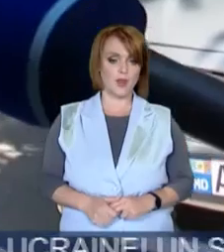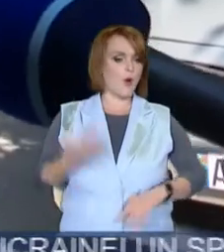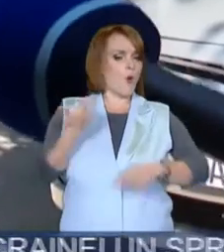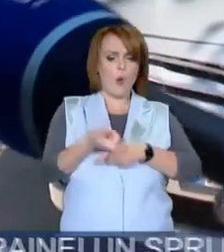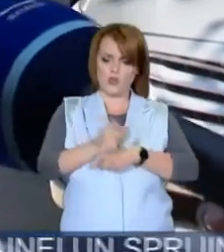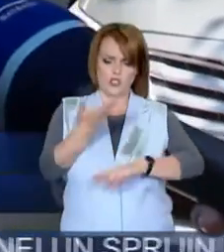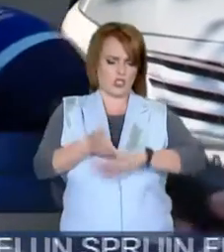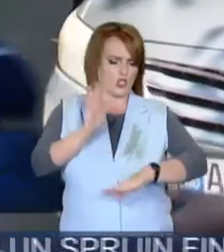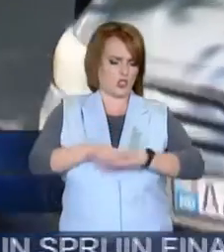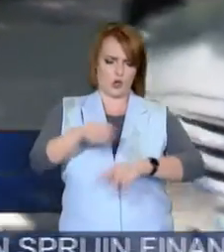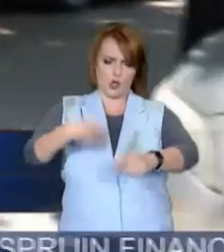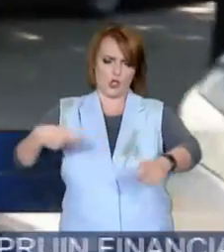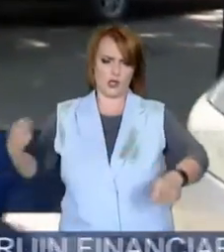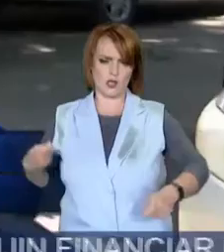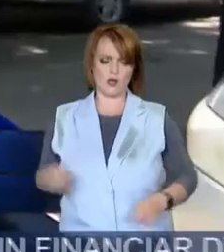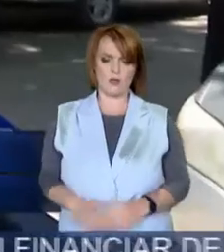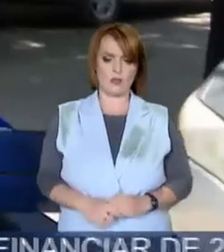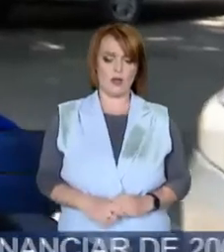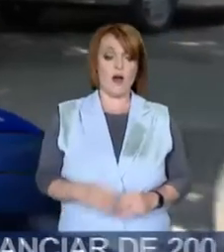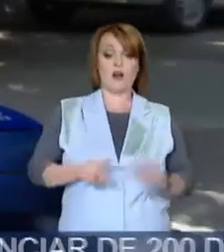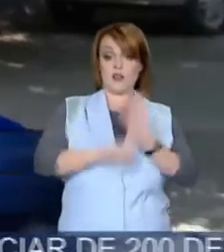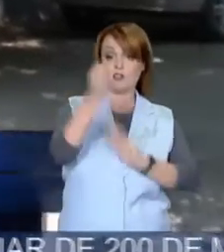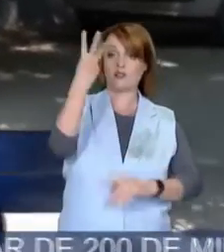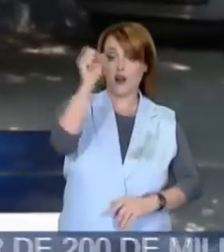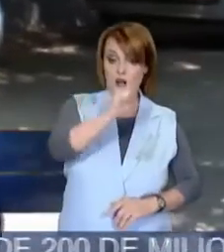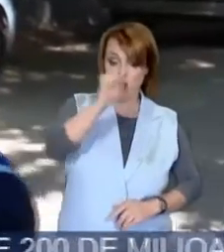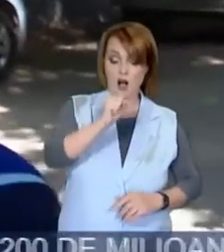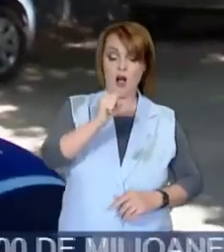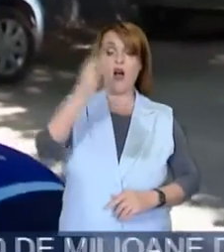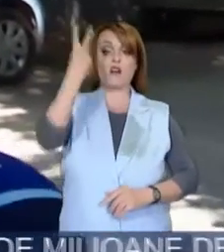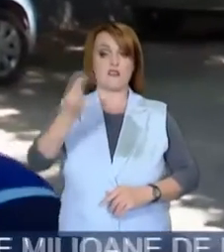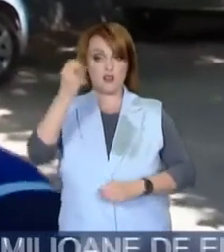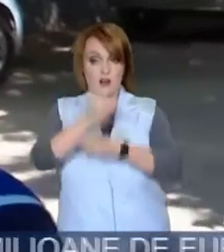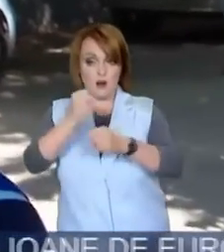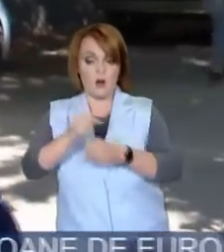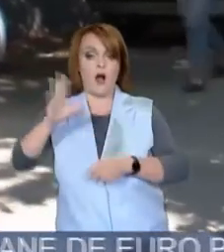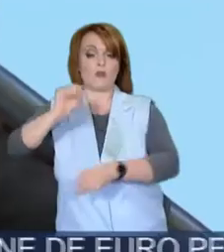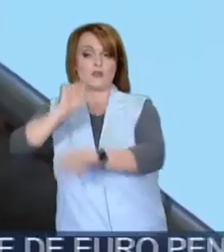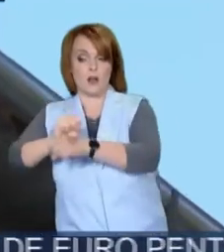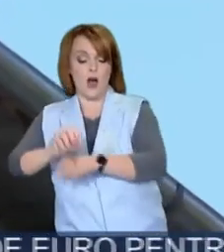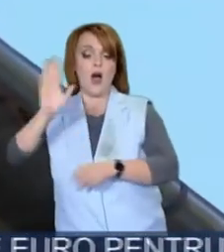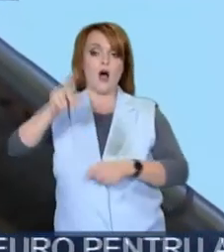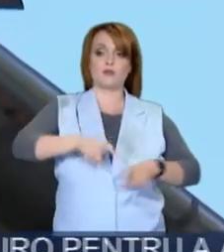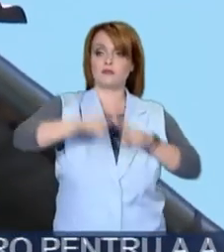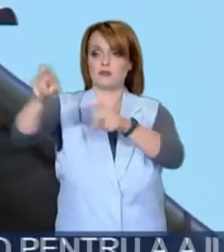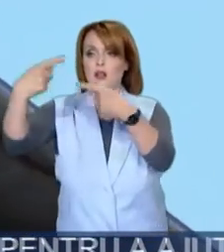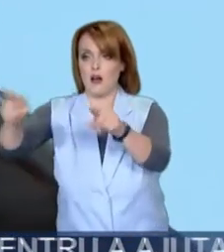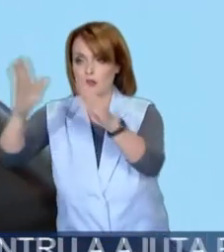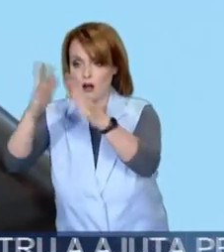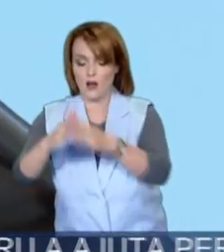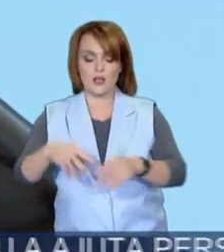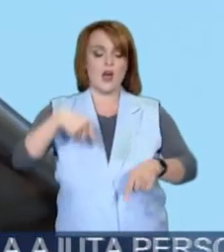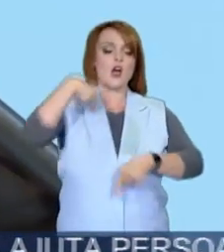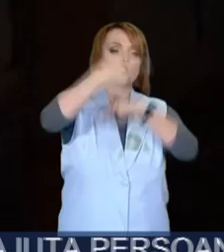greu. 13 au început, s-au lucrat 2 zile, data de 15 s-au dus, altă parte, și apoi peste 2-3